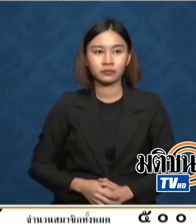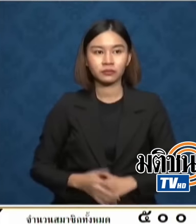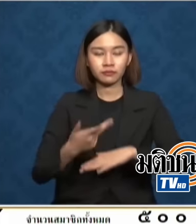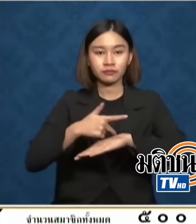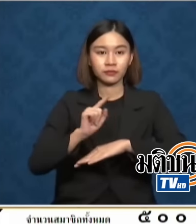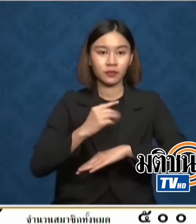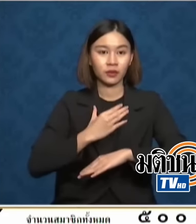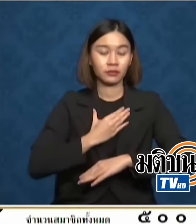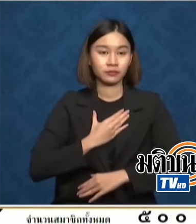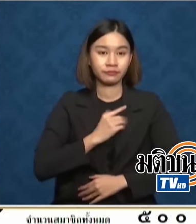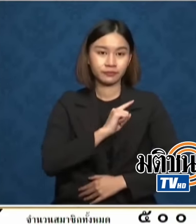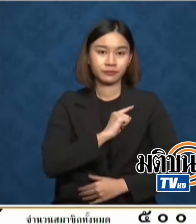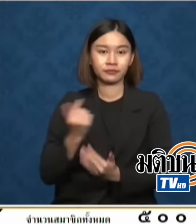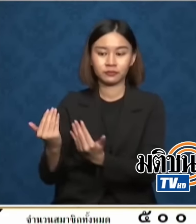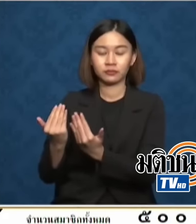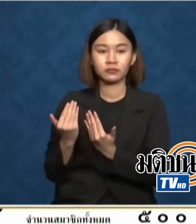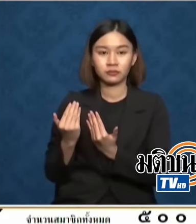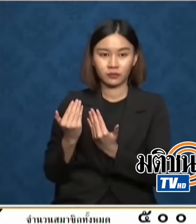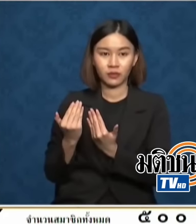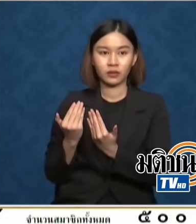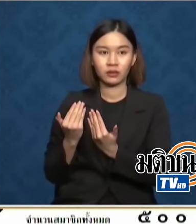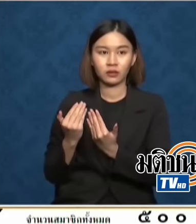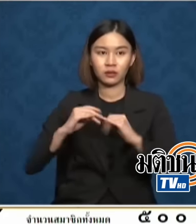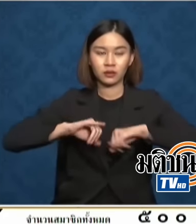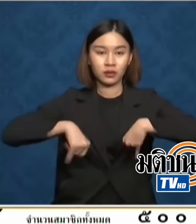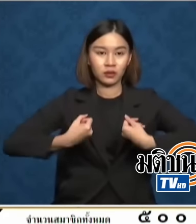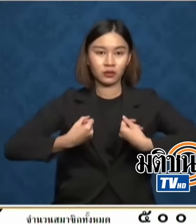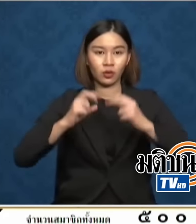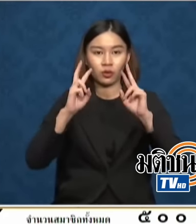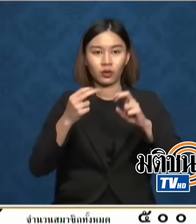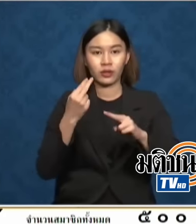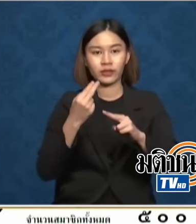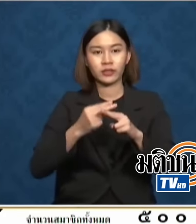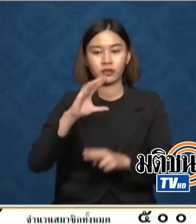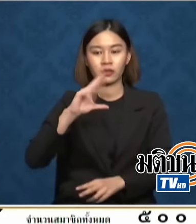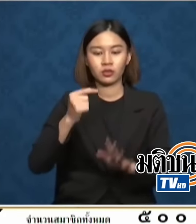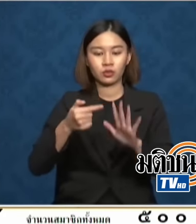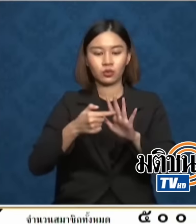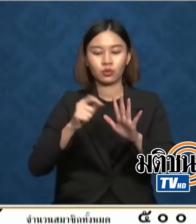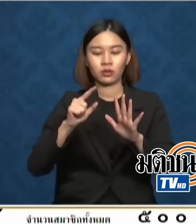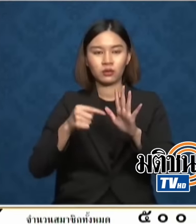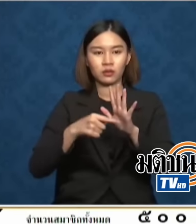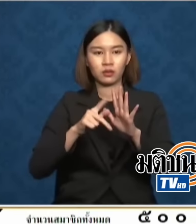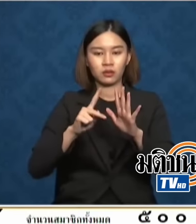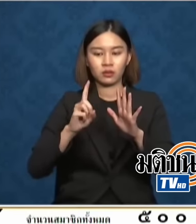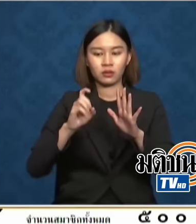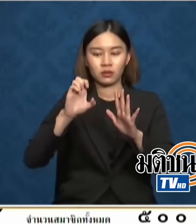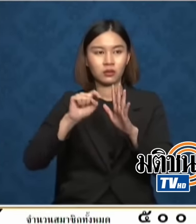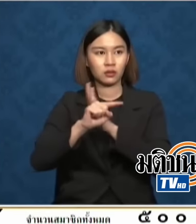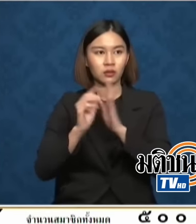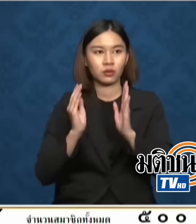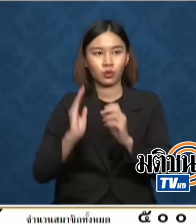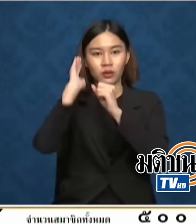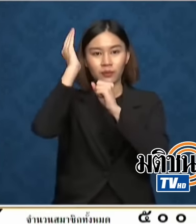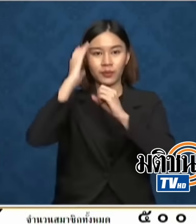ท่านประธานครับผมได้รับมอบหมายจากเจ้าของยติคือท่านอาจารย์ชูศักดิ์ศิรินินทร์ให้เป็นผู้อภิปร